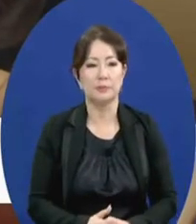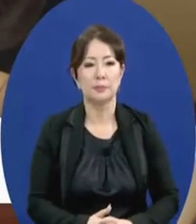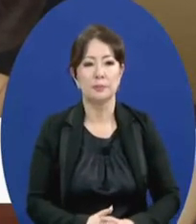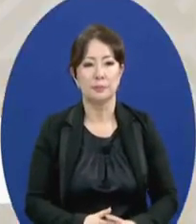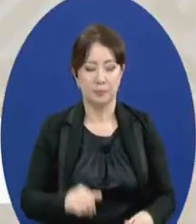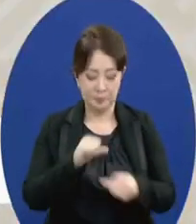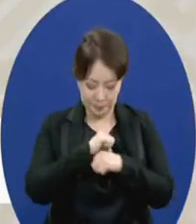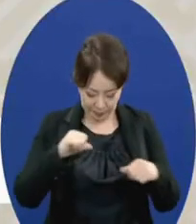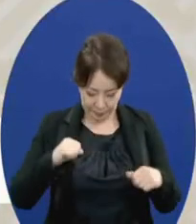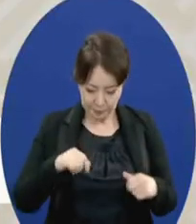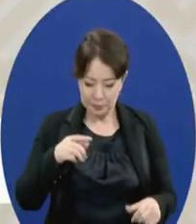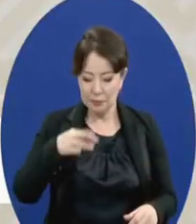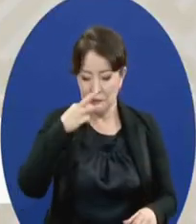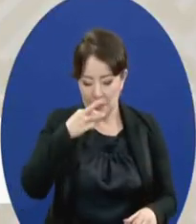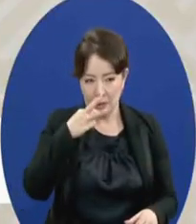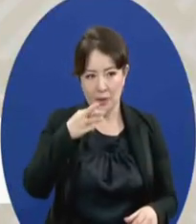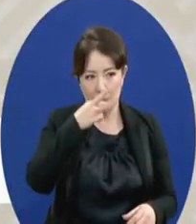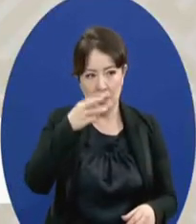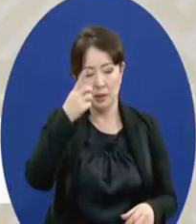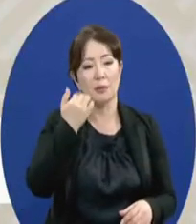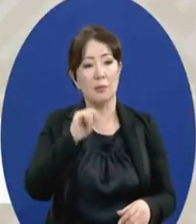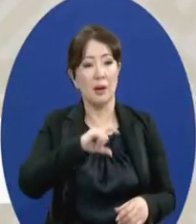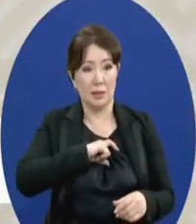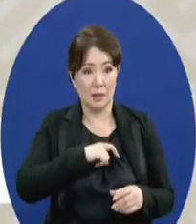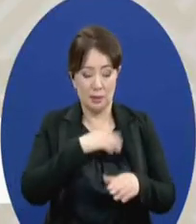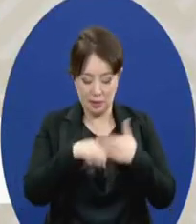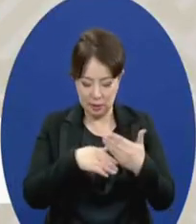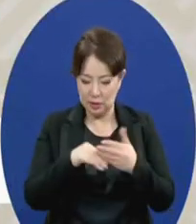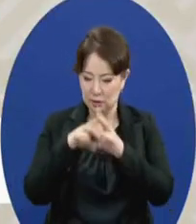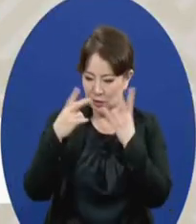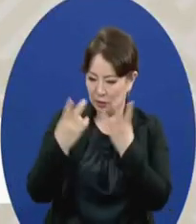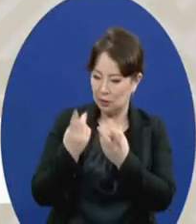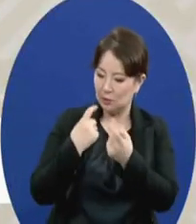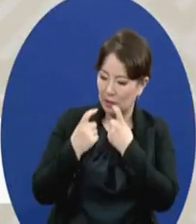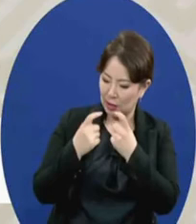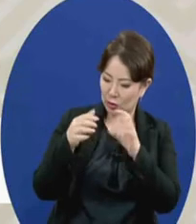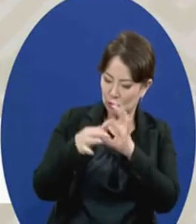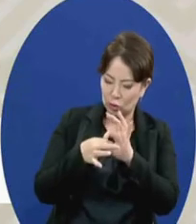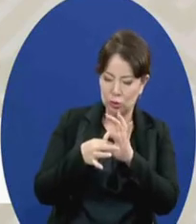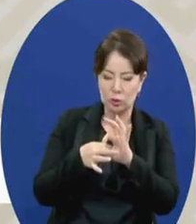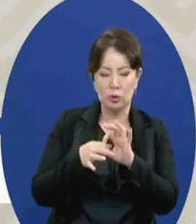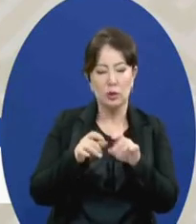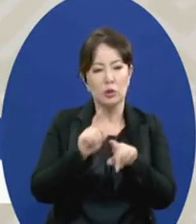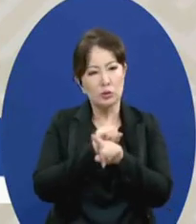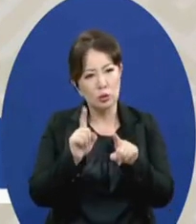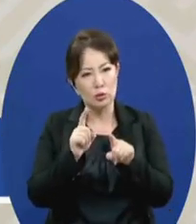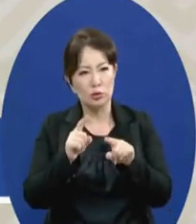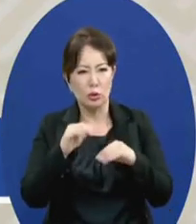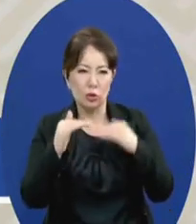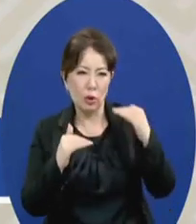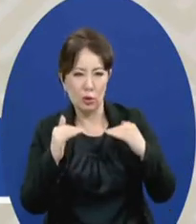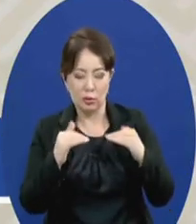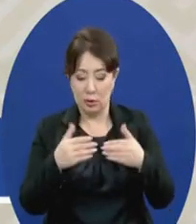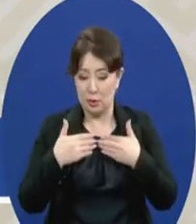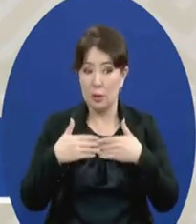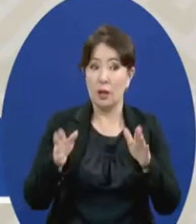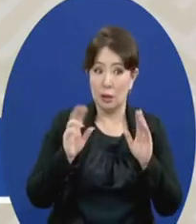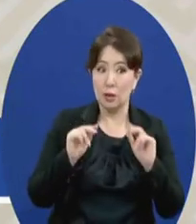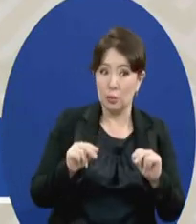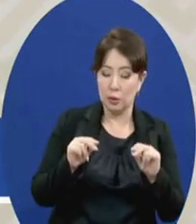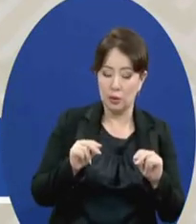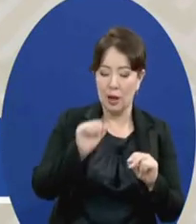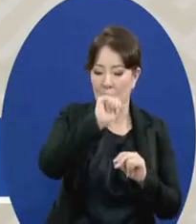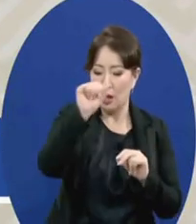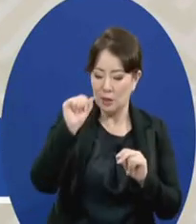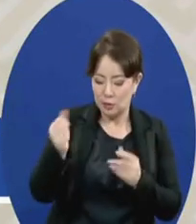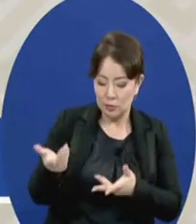мэдээлэл мэдэх мэдээлэлтэй байх эрхийг хэрэгжүүлж тухайн нийгмийн харилцаанд дах зөрчил, доголдолтой асуудлыг илчлэн нээлттэй болгож